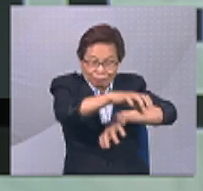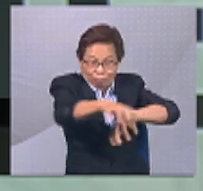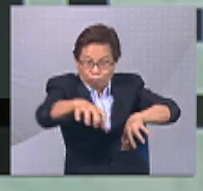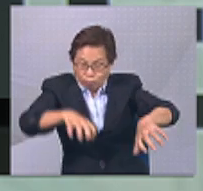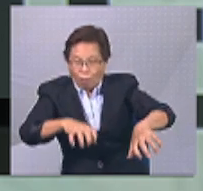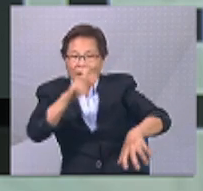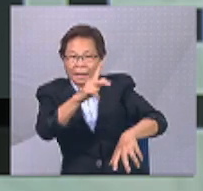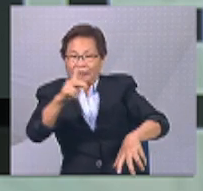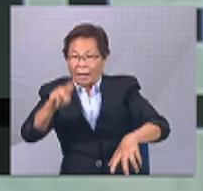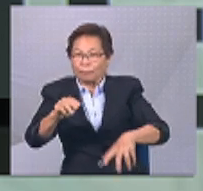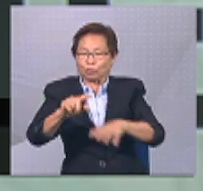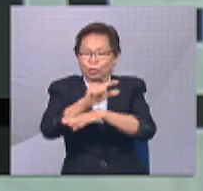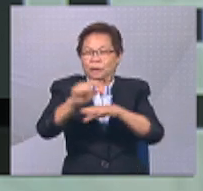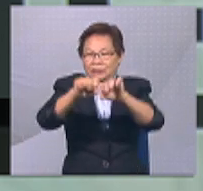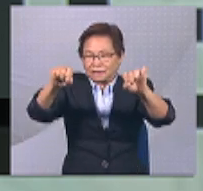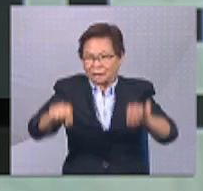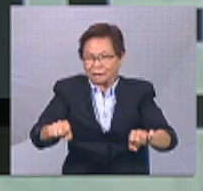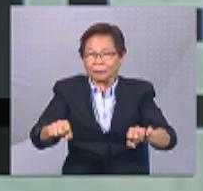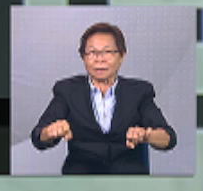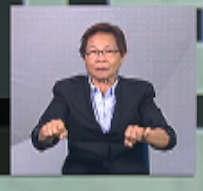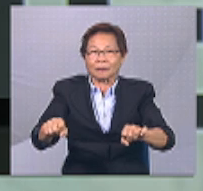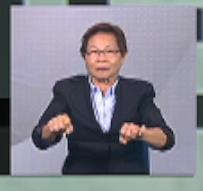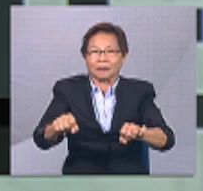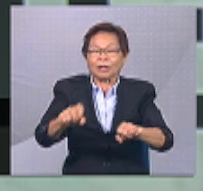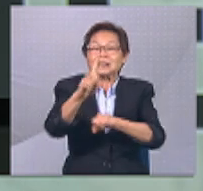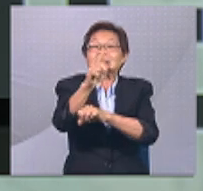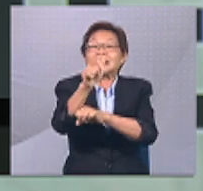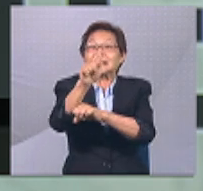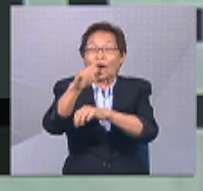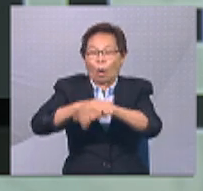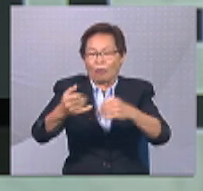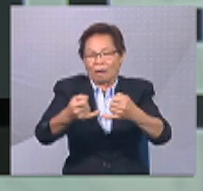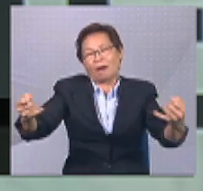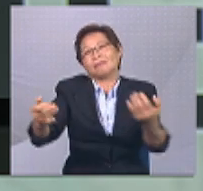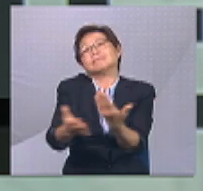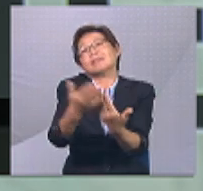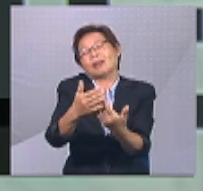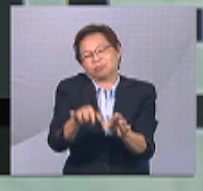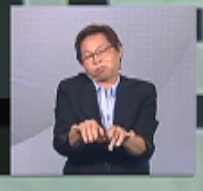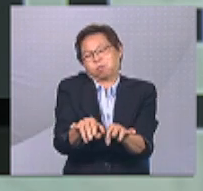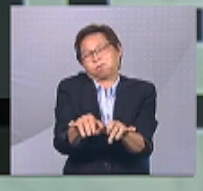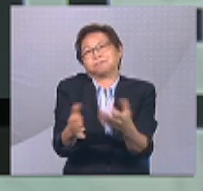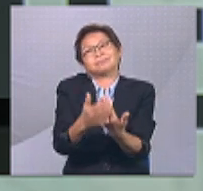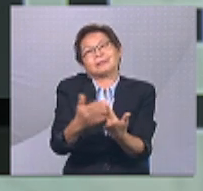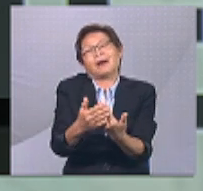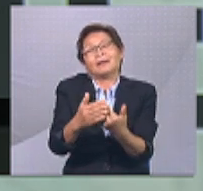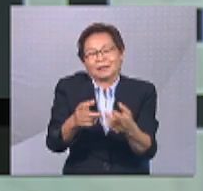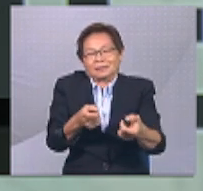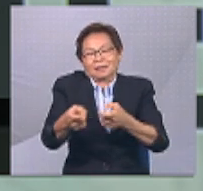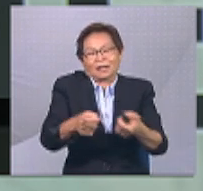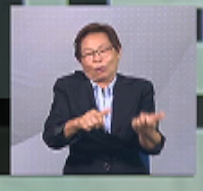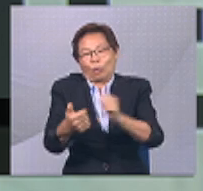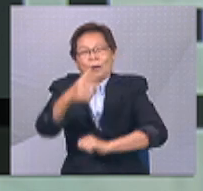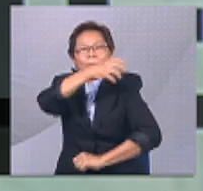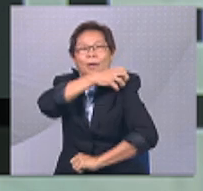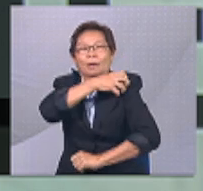telah menggunakan sistem pelaporan dan pengkalan data atas talian yang mudah di mana ianya dikendalikan oleh